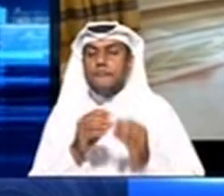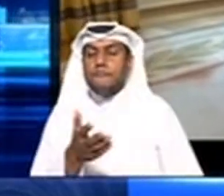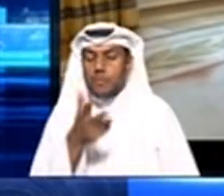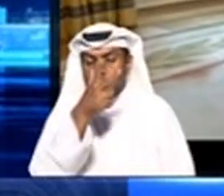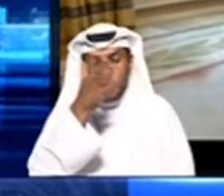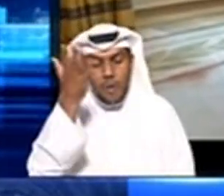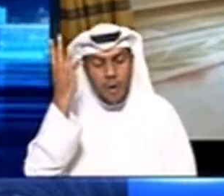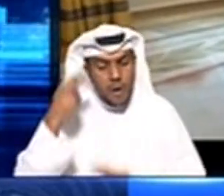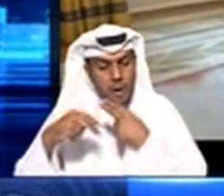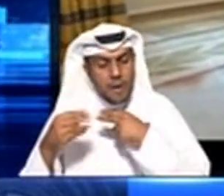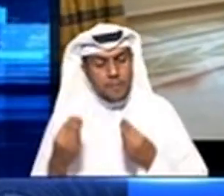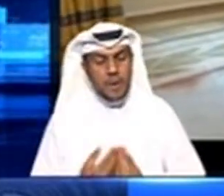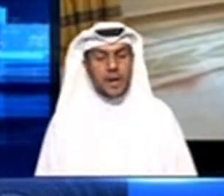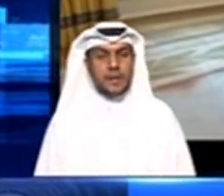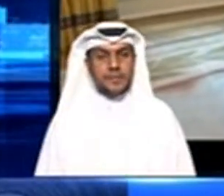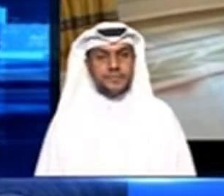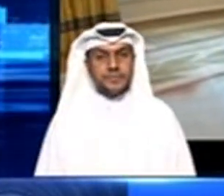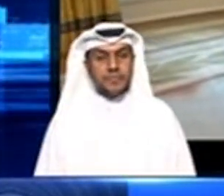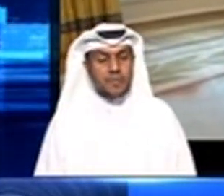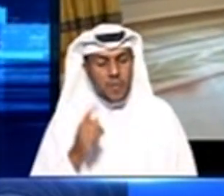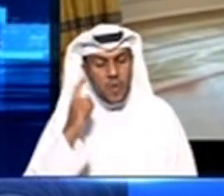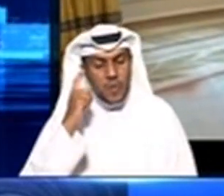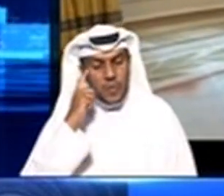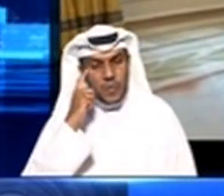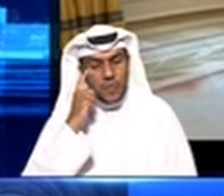أن يعني يقفون ويستوعبون